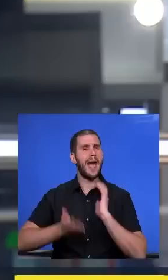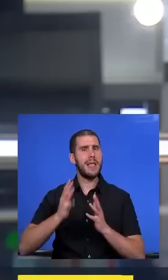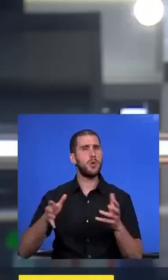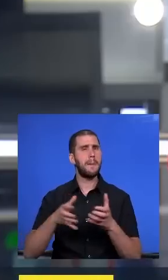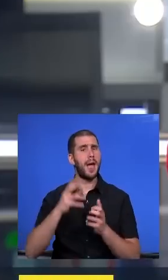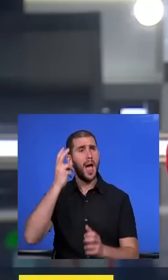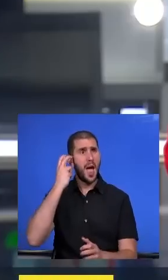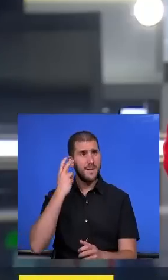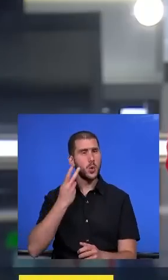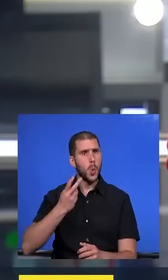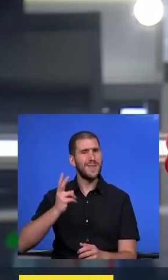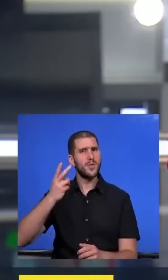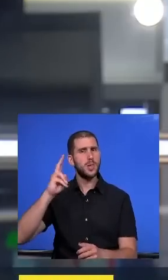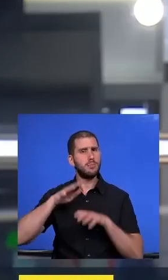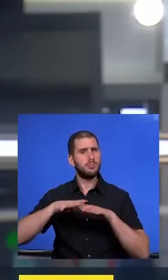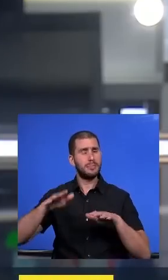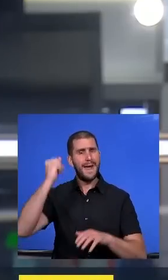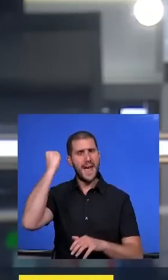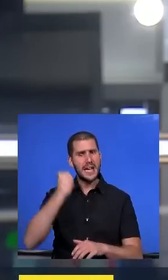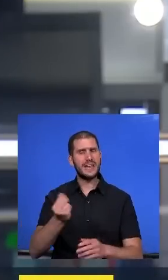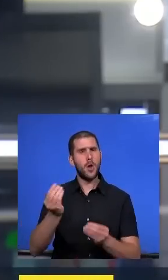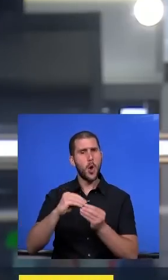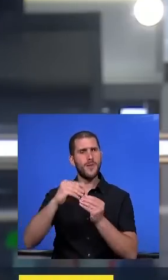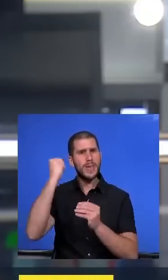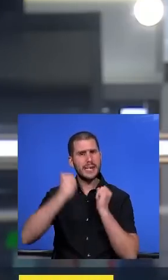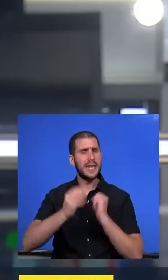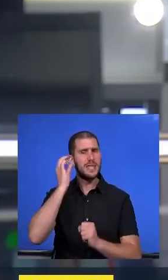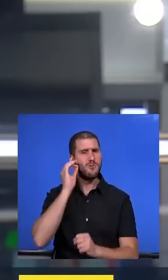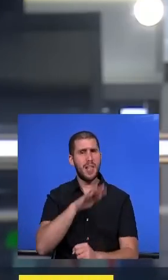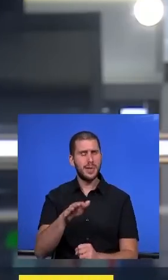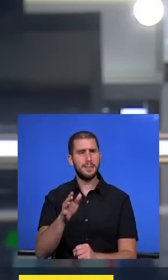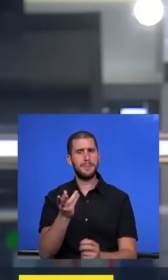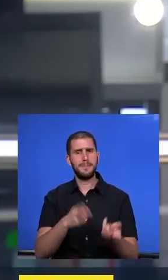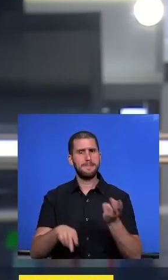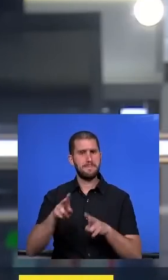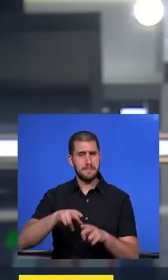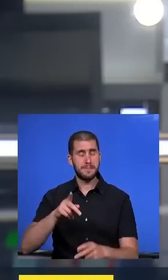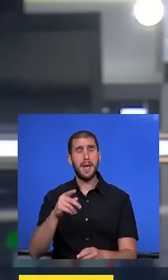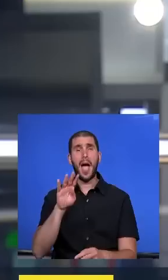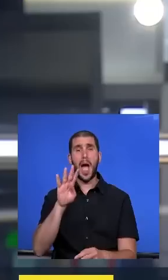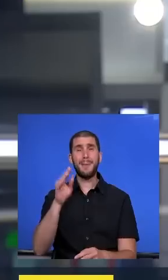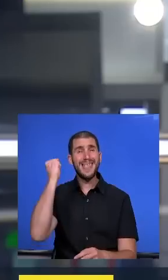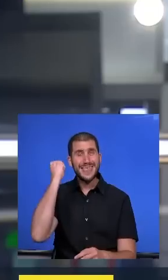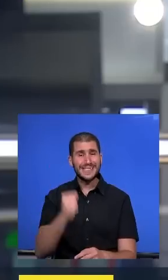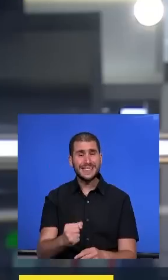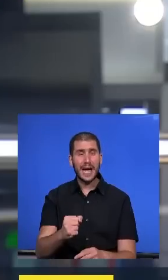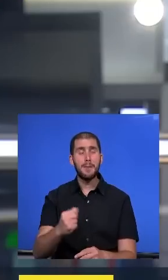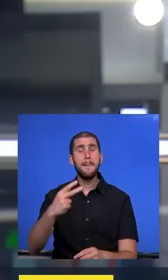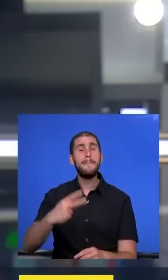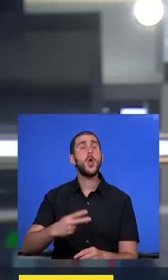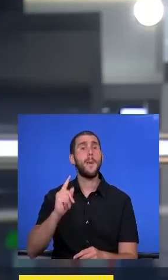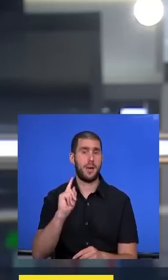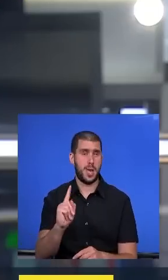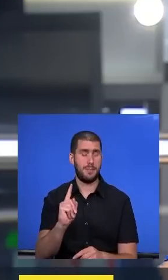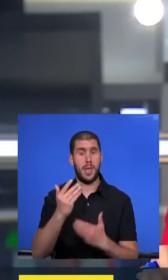הערבית שהולכת ומקצינה, רצח רודף רצח, נשים וילדים משלמים בחייהם. 4 נרצחים בתוך יומיים בלבד,